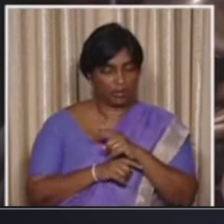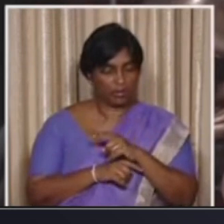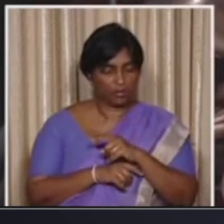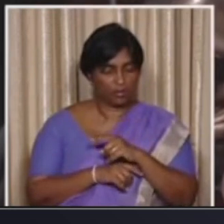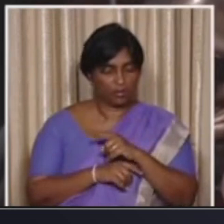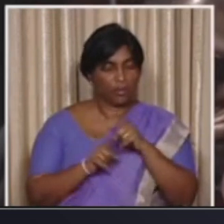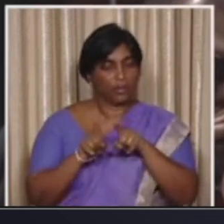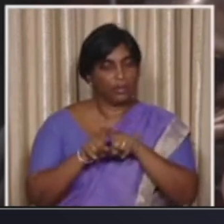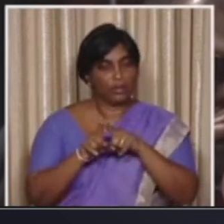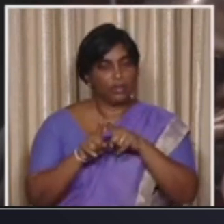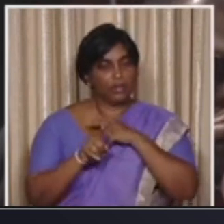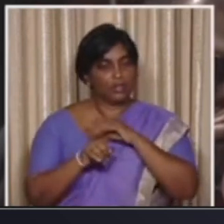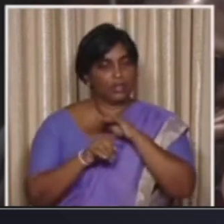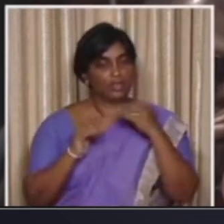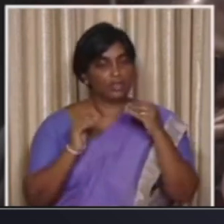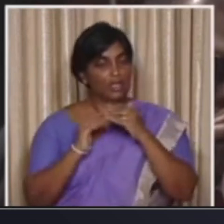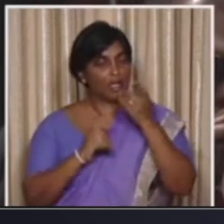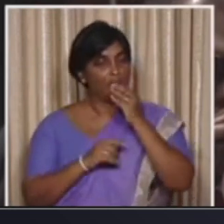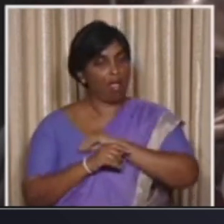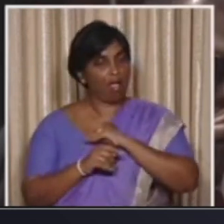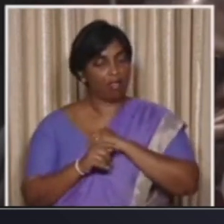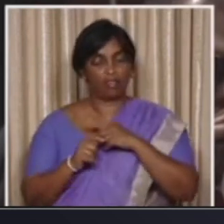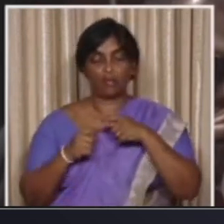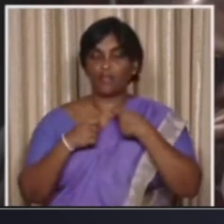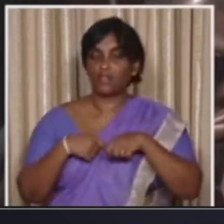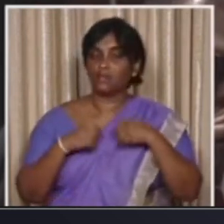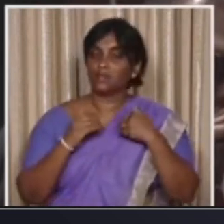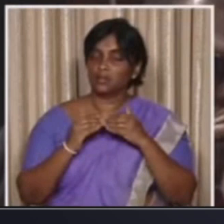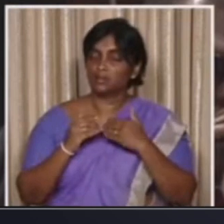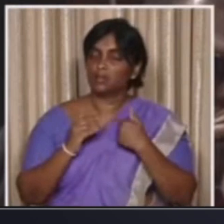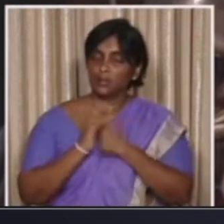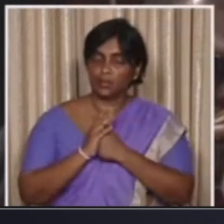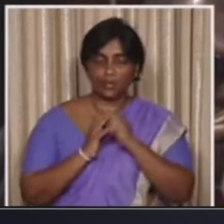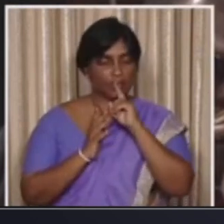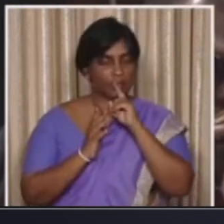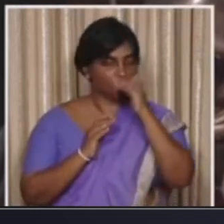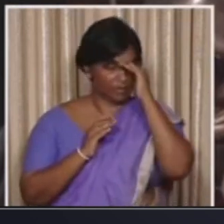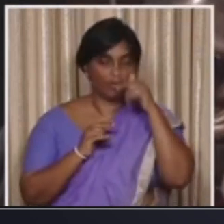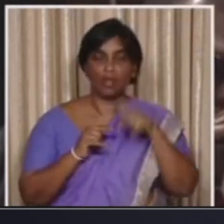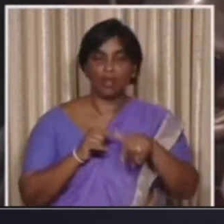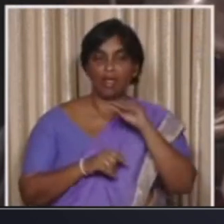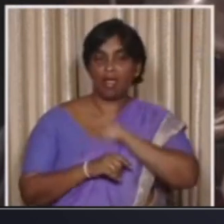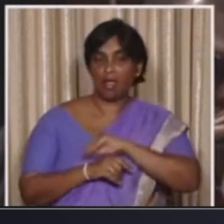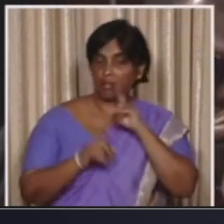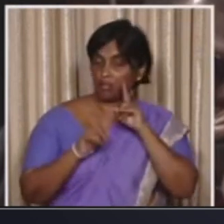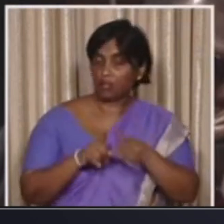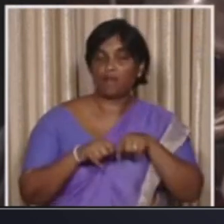කට්ටිය මේ සමජීවිකතාවය වැක්ලු ගණන්ලා තියෙන්නේ. ගරු සභාපතිතුමනි ආදායමේ